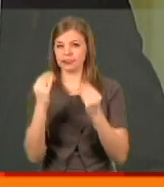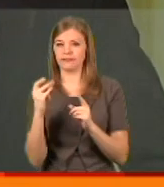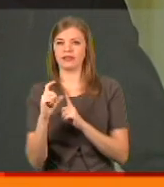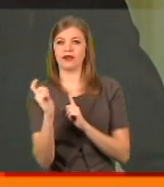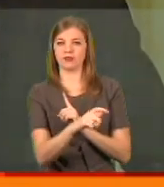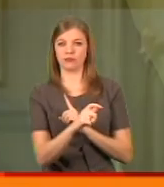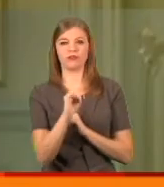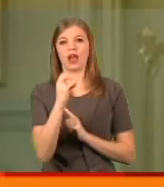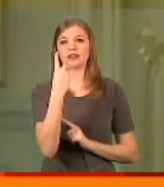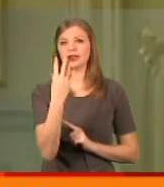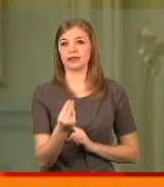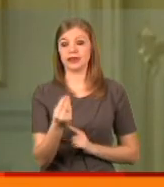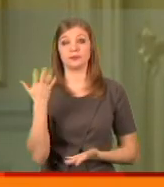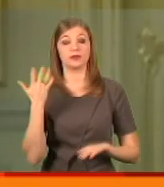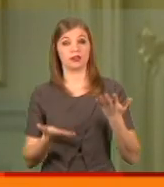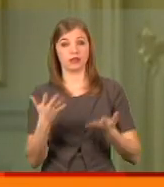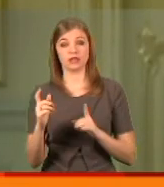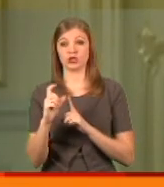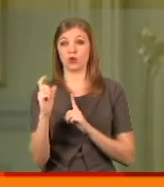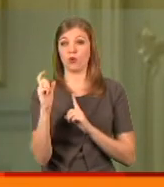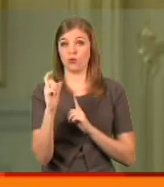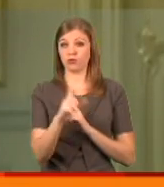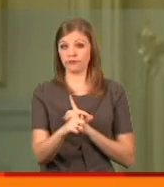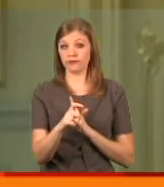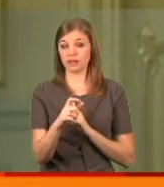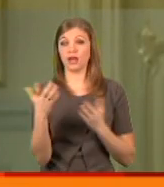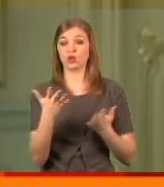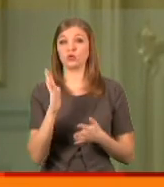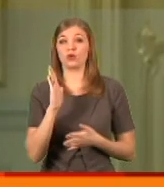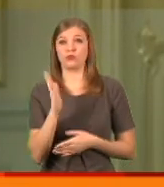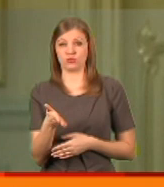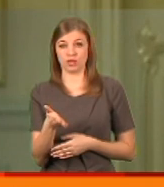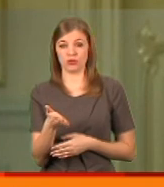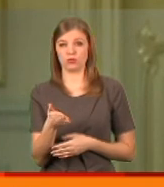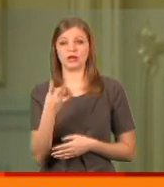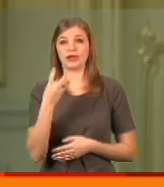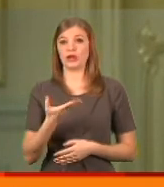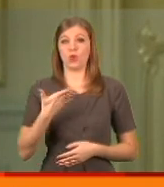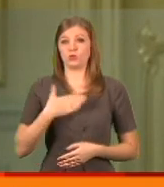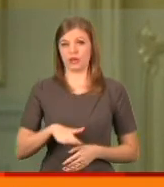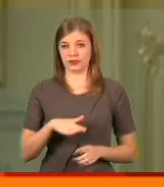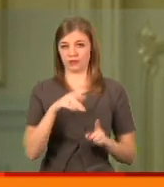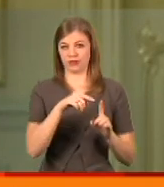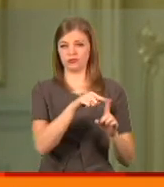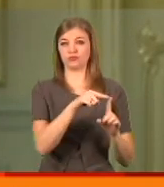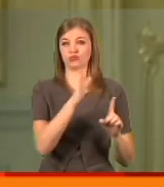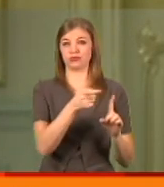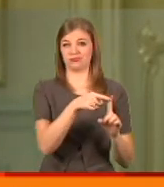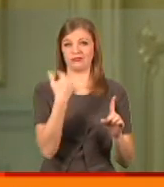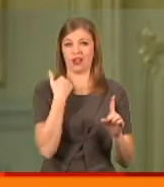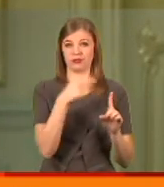відповідь, а не день. Якщо відповідь, яка послідує, не удовлетворить страну, яка